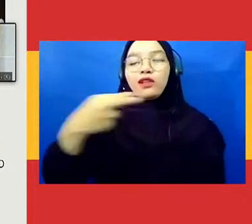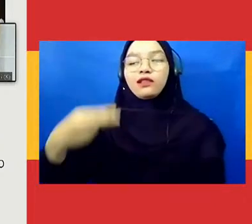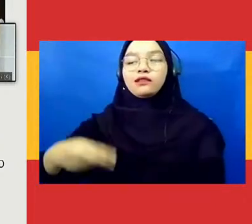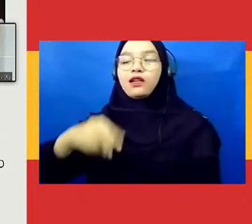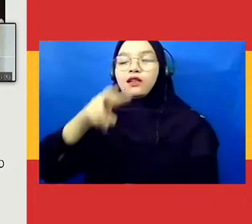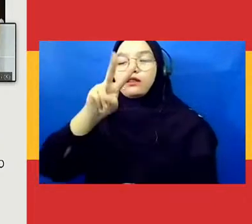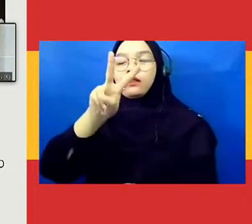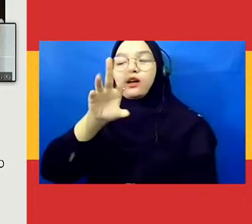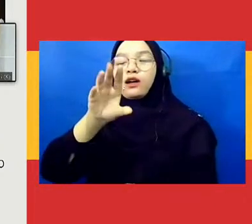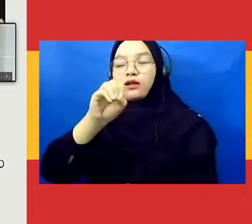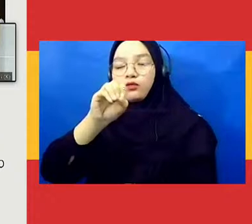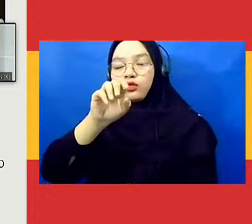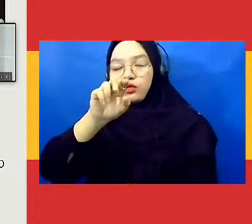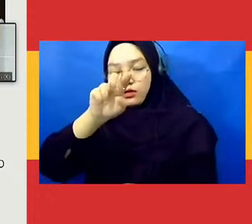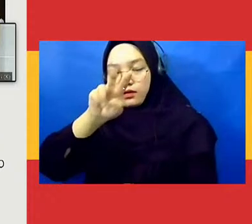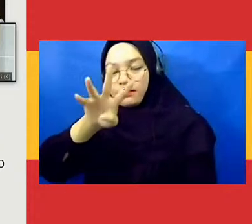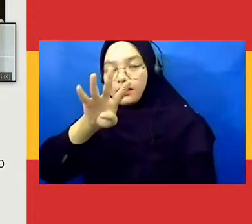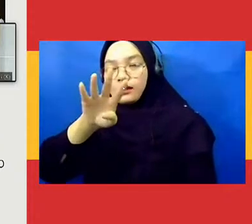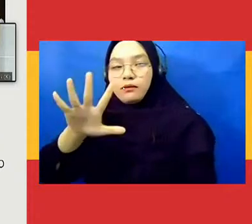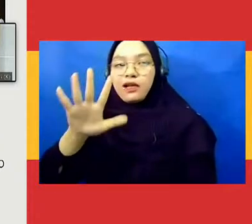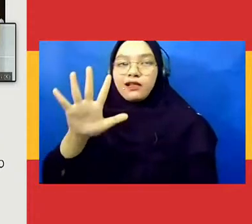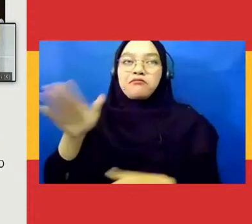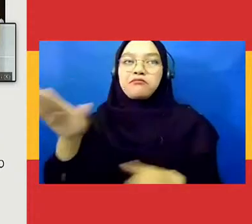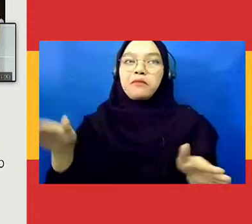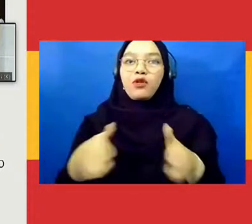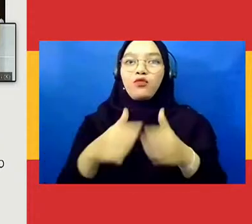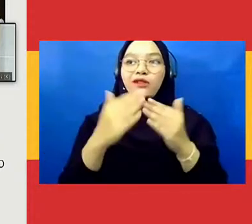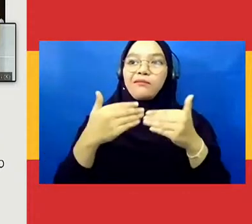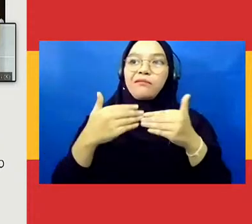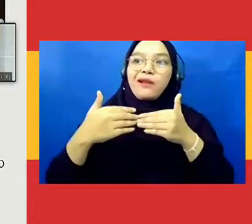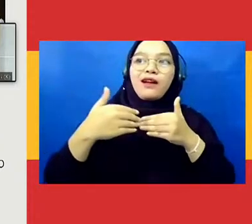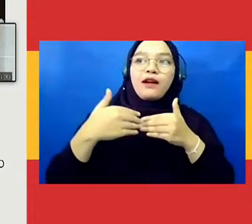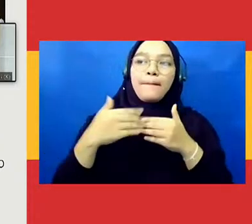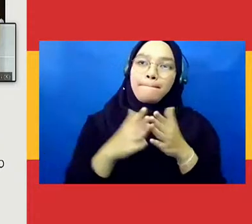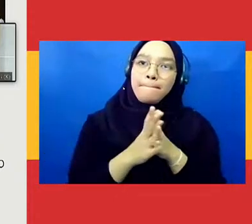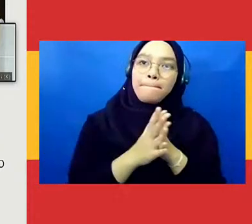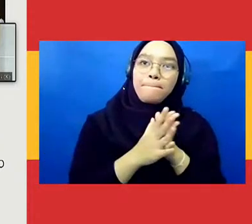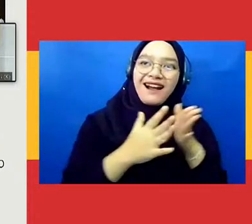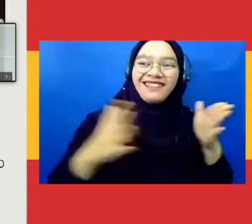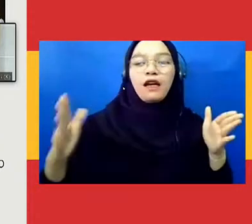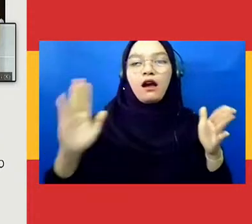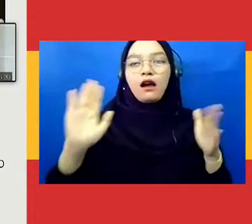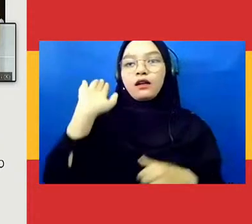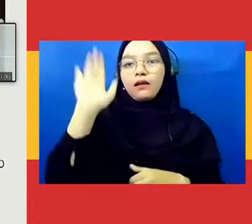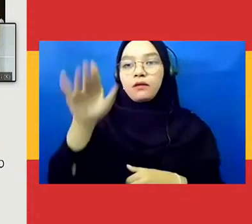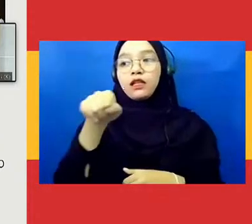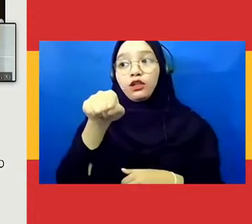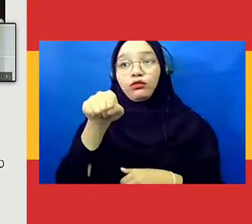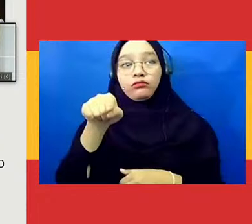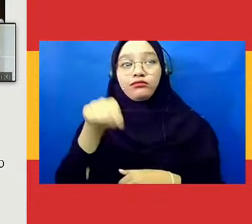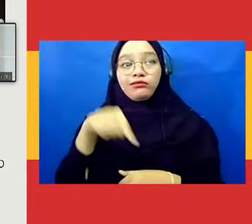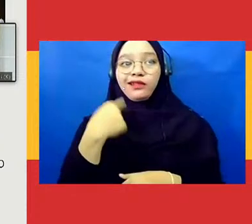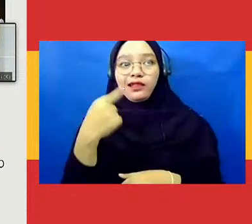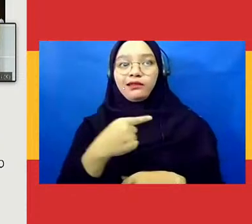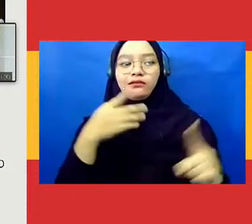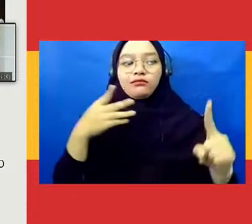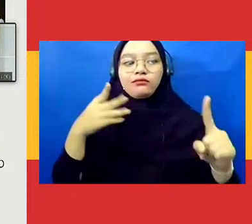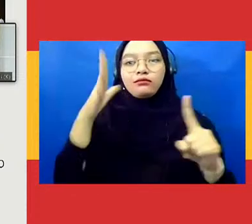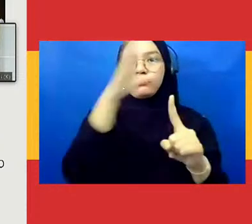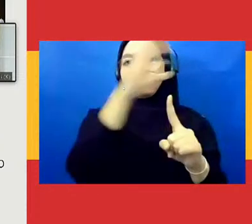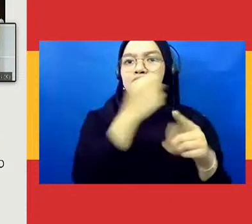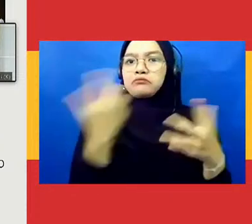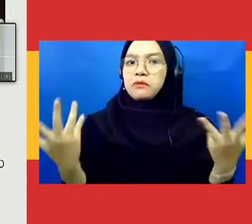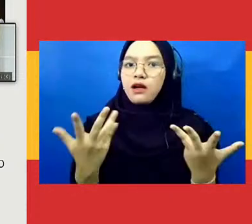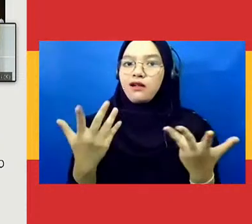pembangunan panjang ke depannya. Dan tentu itu harus tercapai melalui kerja keras kita, kerja kolaborasi